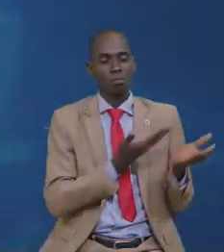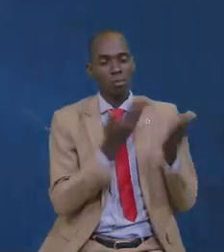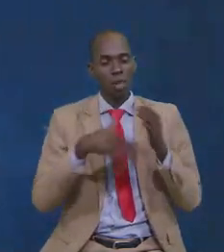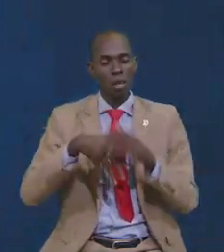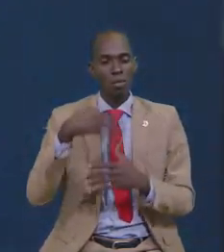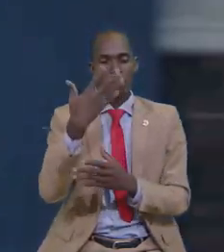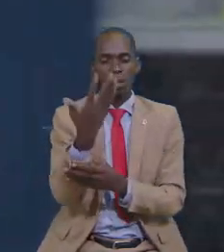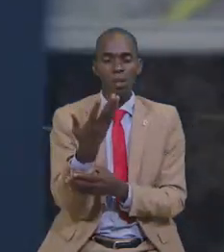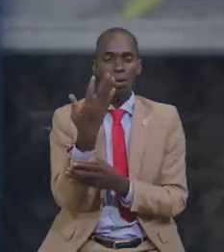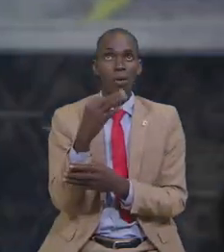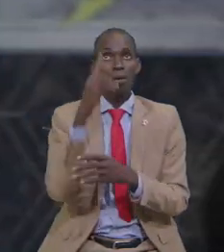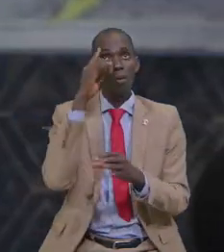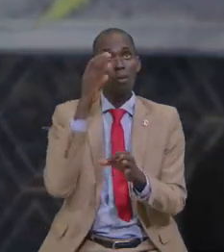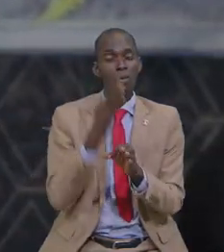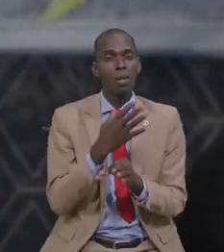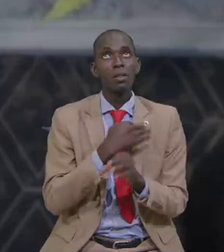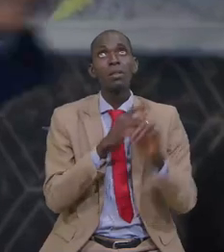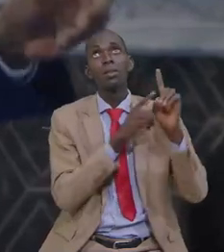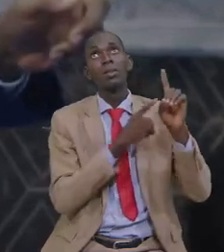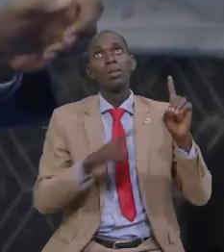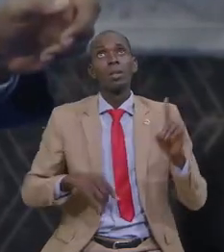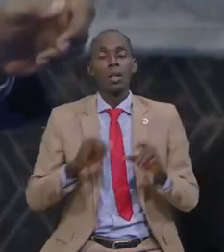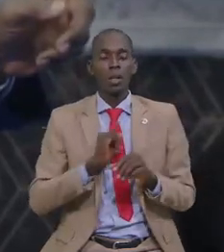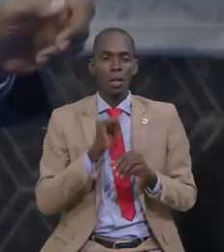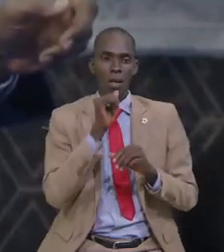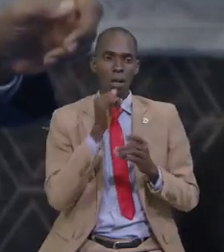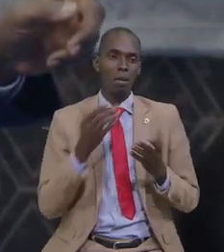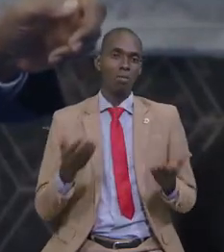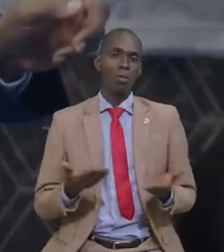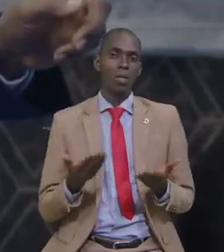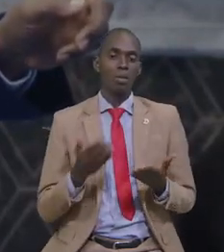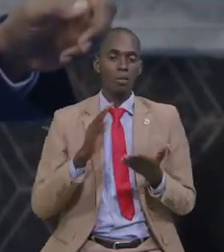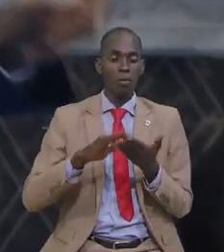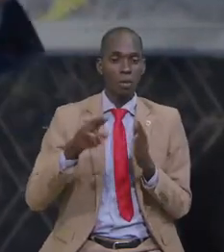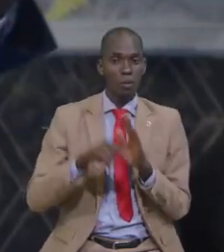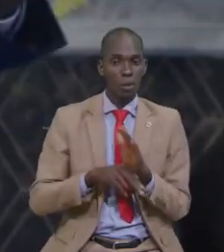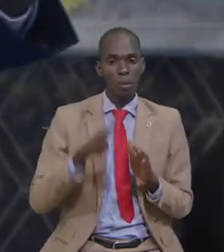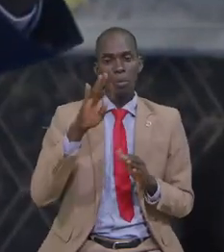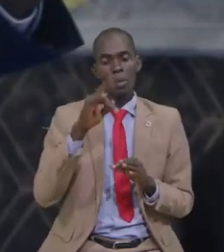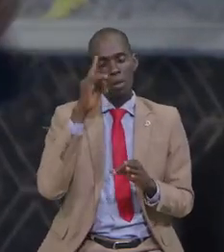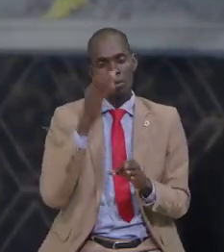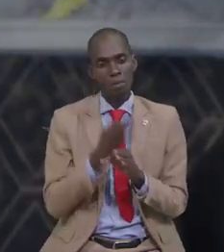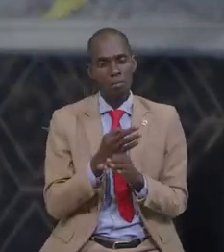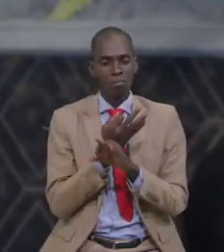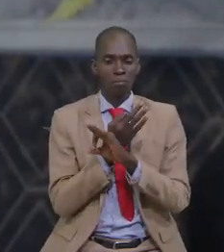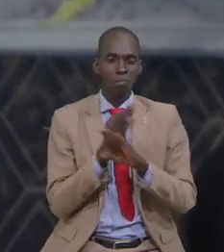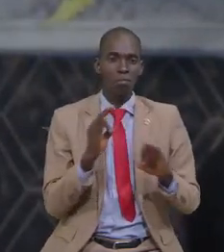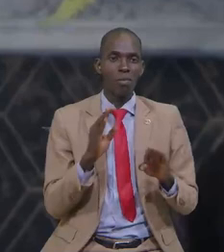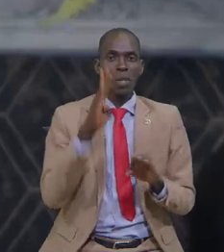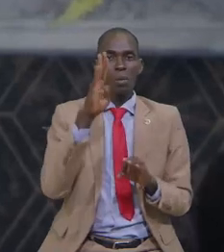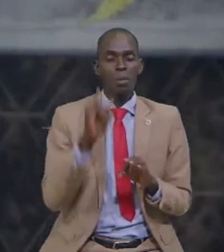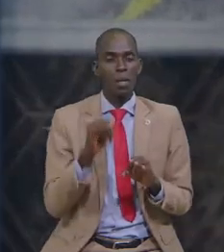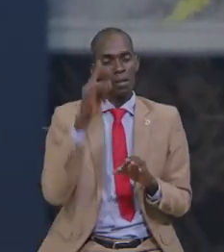volontairement, heureusement, vous tendez la main de foi pour le Seigneur. Je suis ici. Le pardon par la